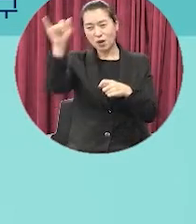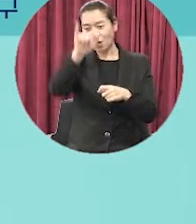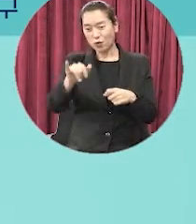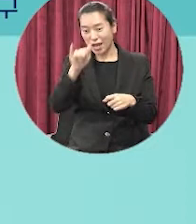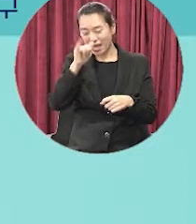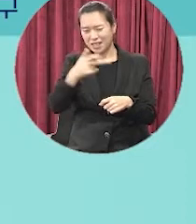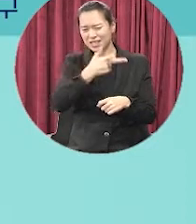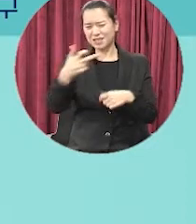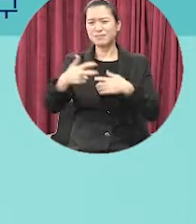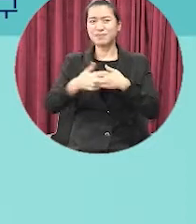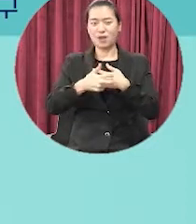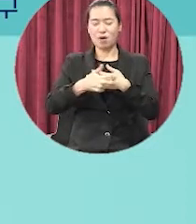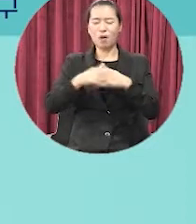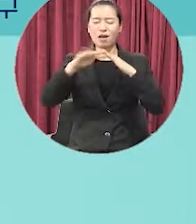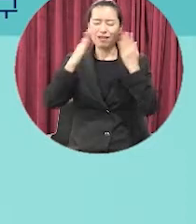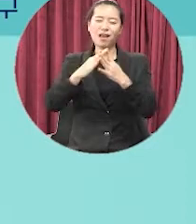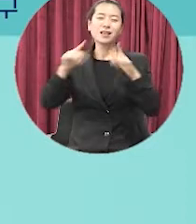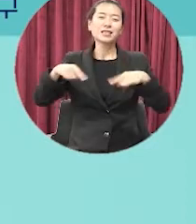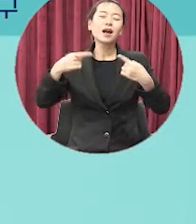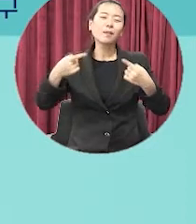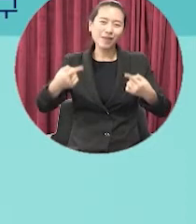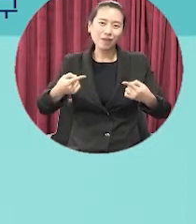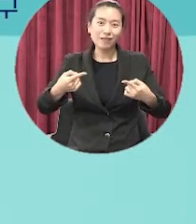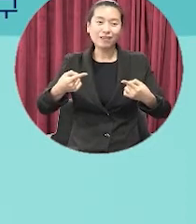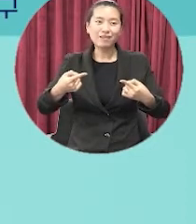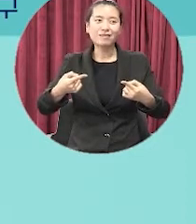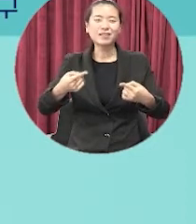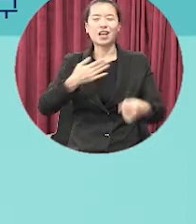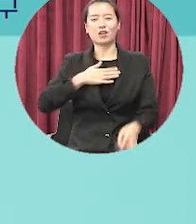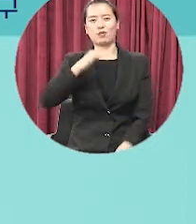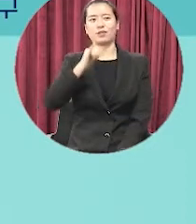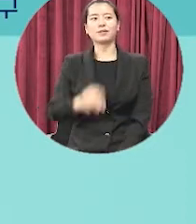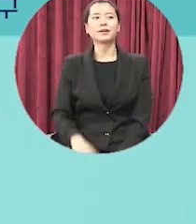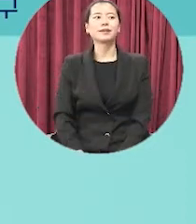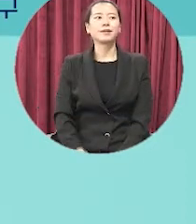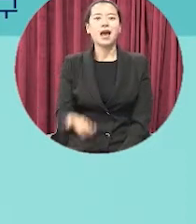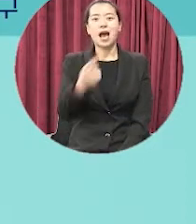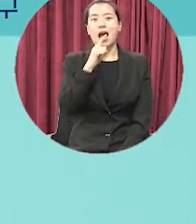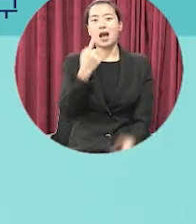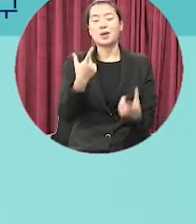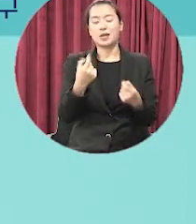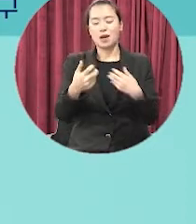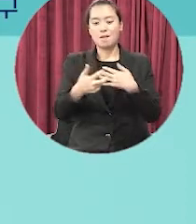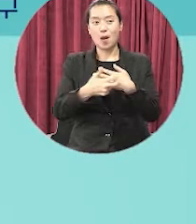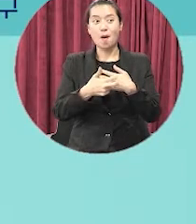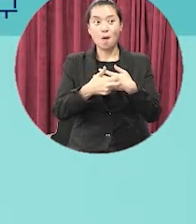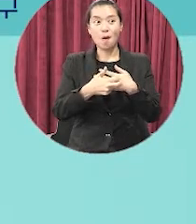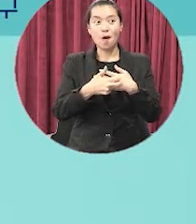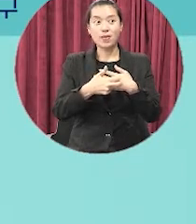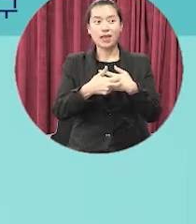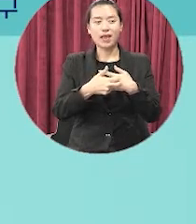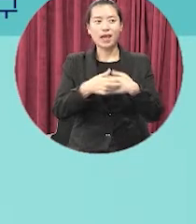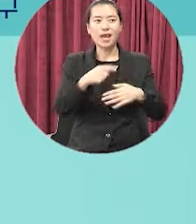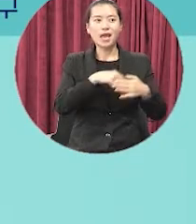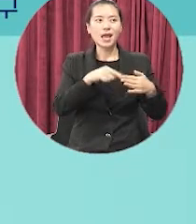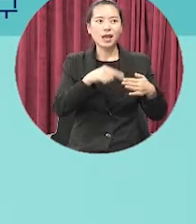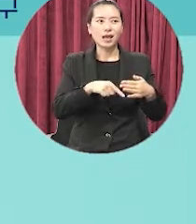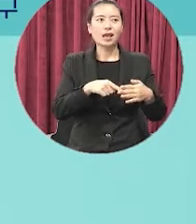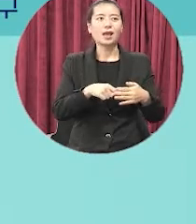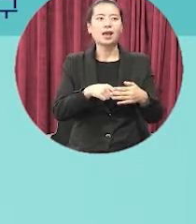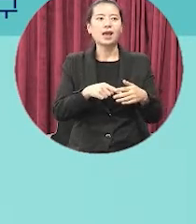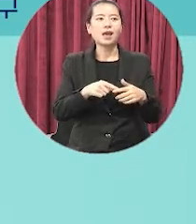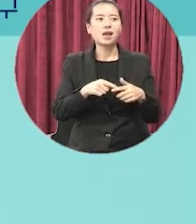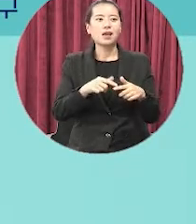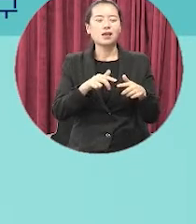들어와 있다는것을 보낼 수 있게 될 터 쓸 거구요 아까 말씀드린 것처럼 병원 안에 cdm 서버 db 서버 분석